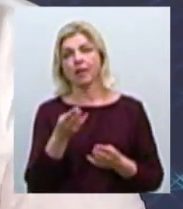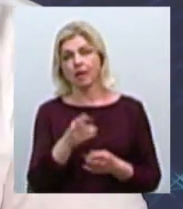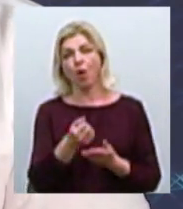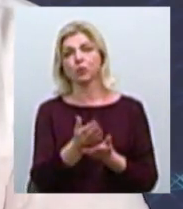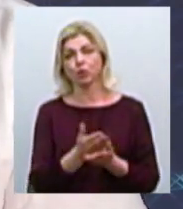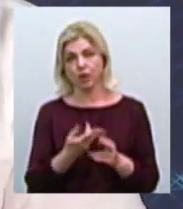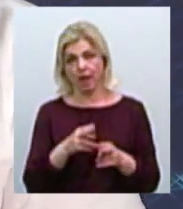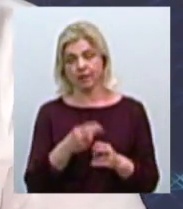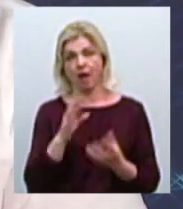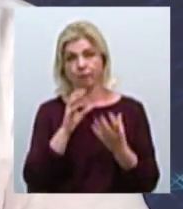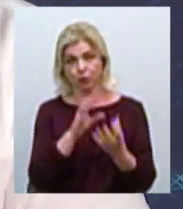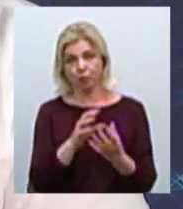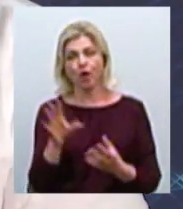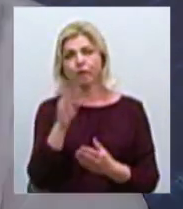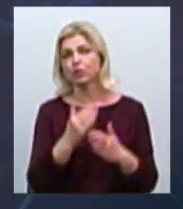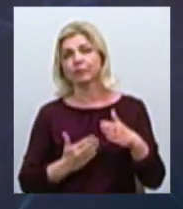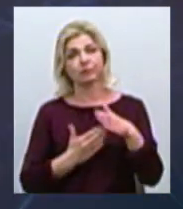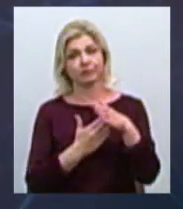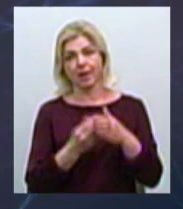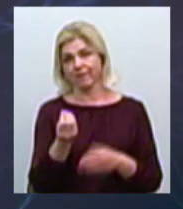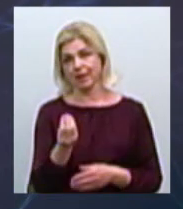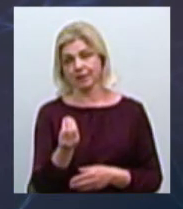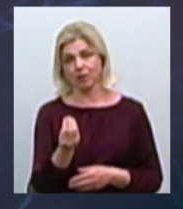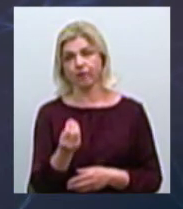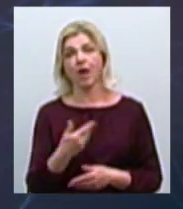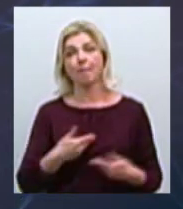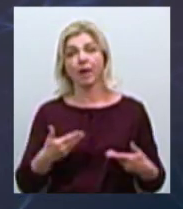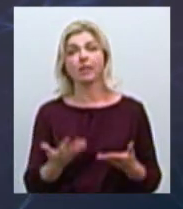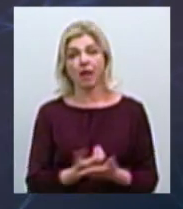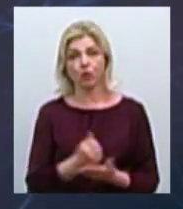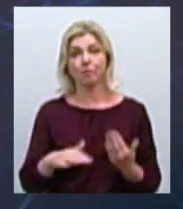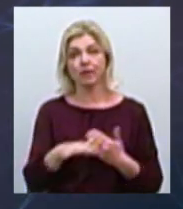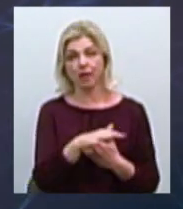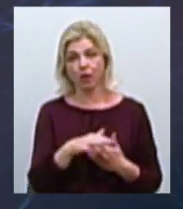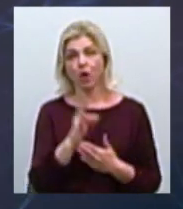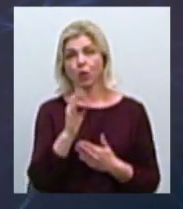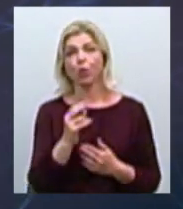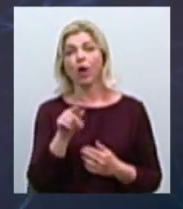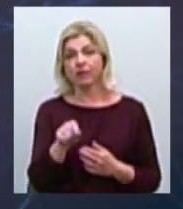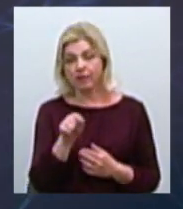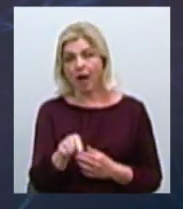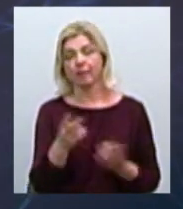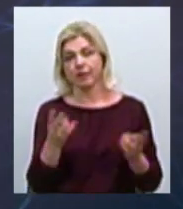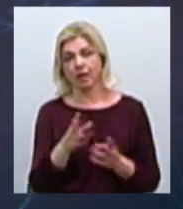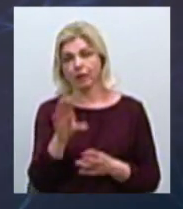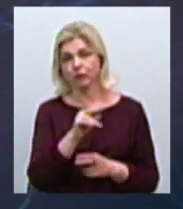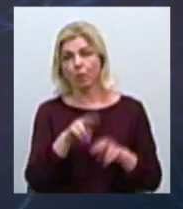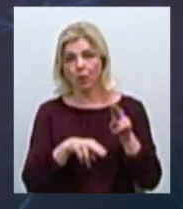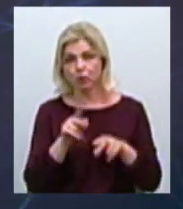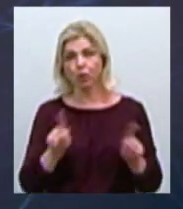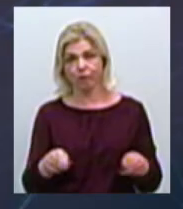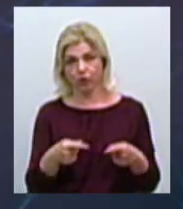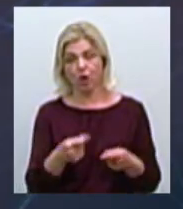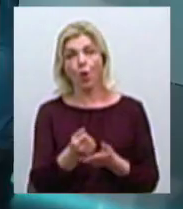транспорта. Все упирается в финансирование. Мы найдем территорию, но на ней надо это все будет восстановить либо построить. Обслуживать будут